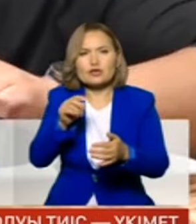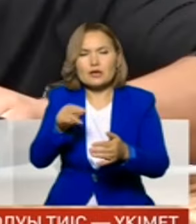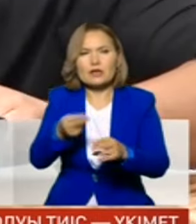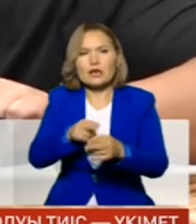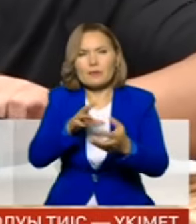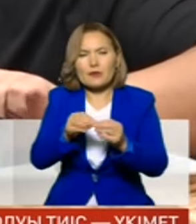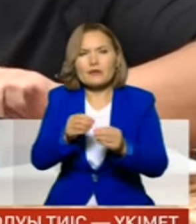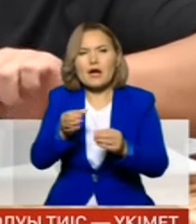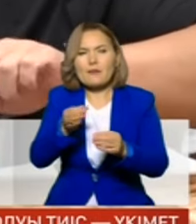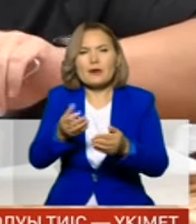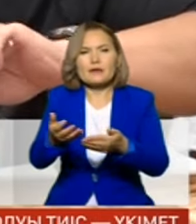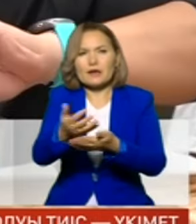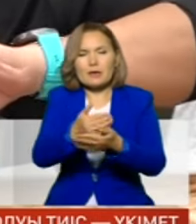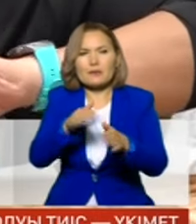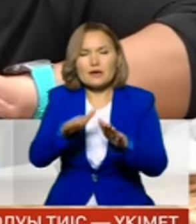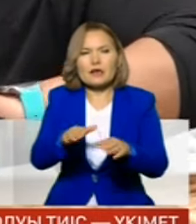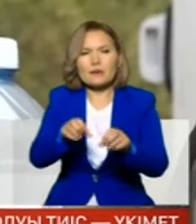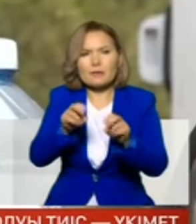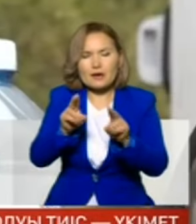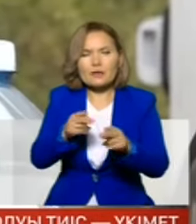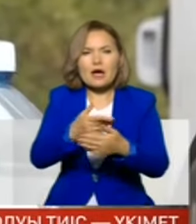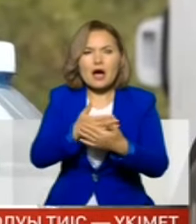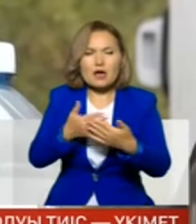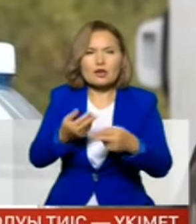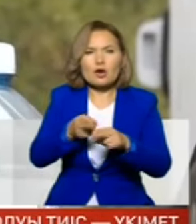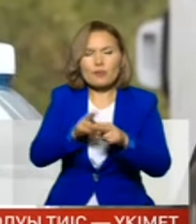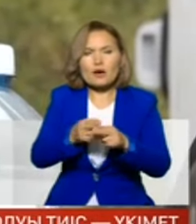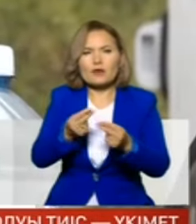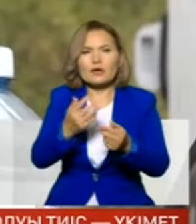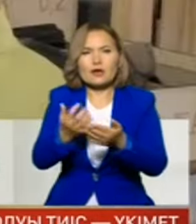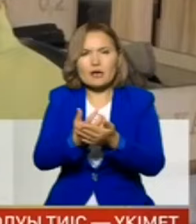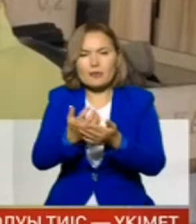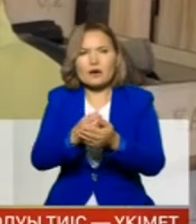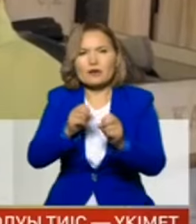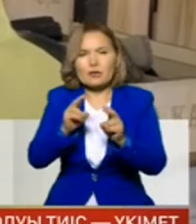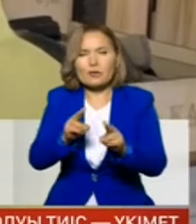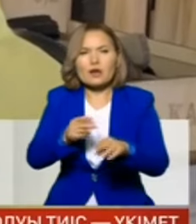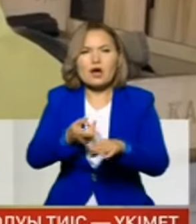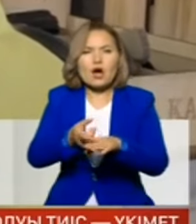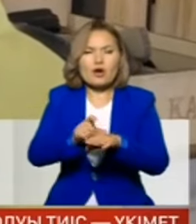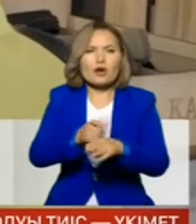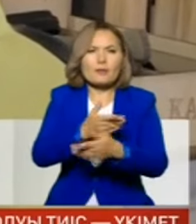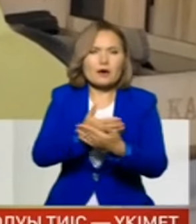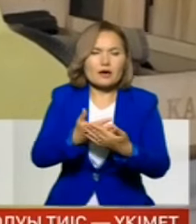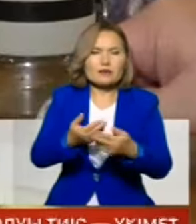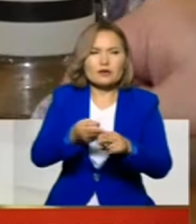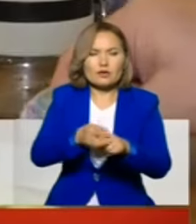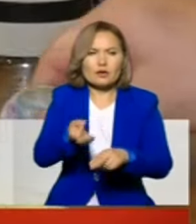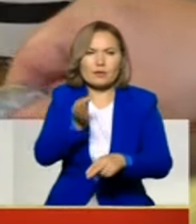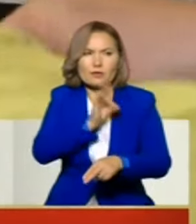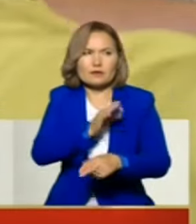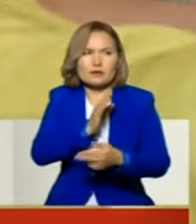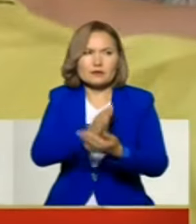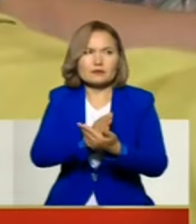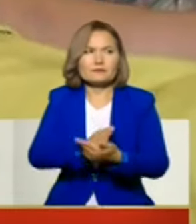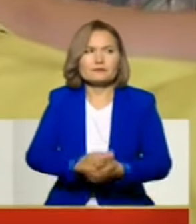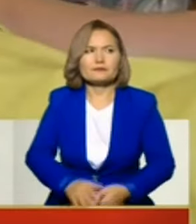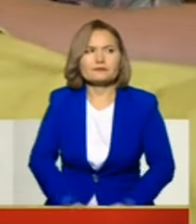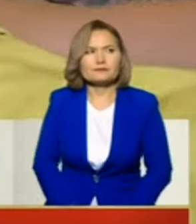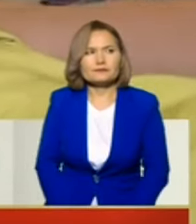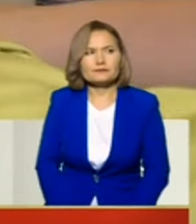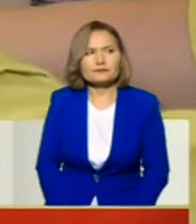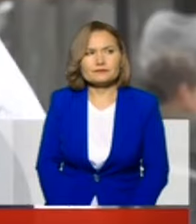Кейін монетаны жинап, жергілікті өндірілетін тыңайтқыштарды сатып алуға, эко-хабтарды өтетін түрлі шеберлік сағаттарына қатысуға болады.